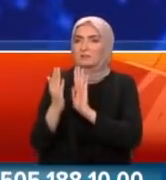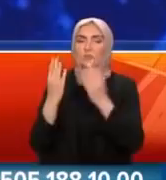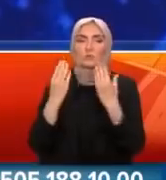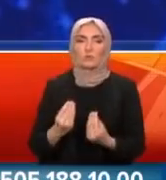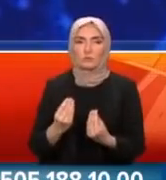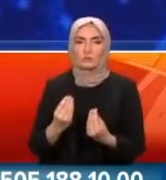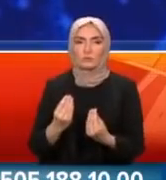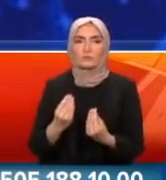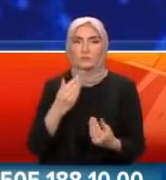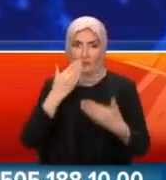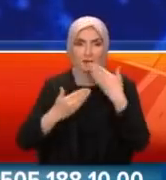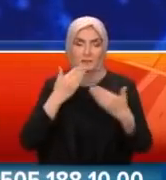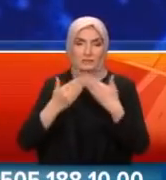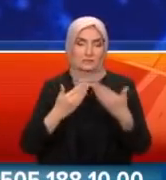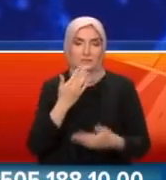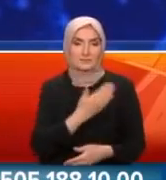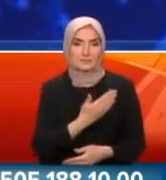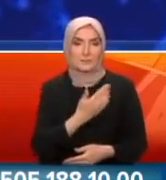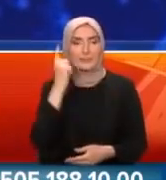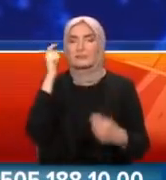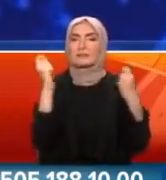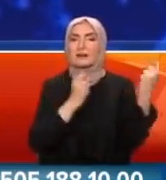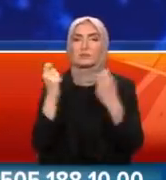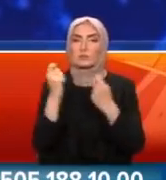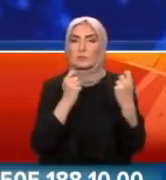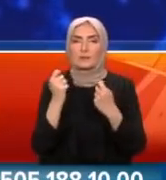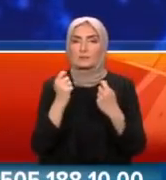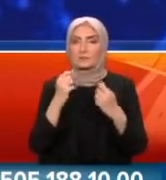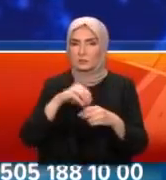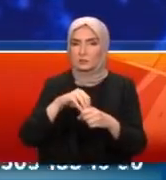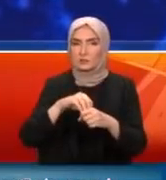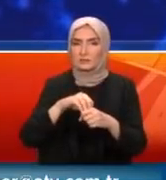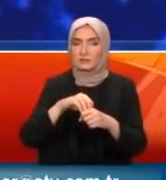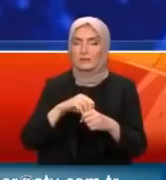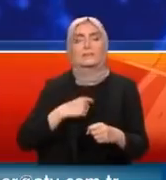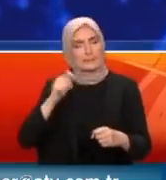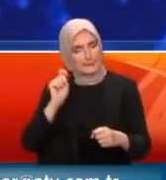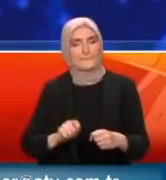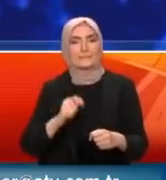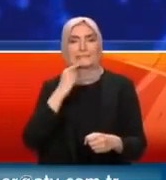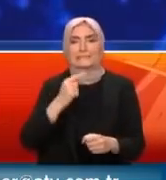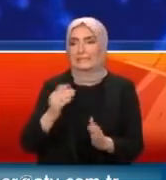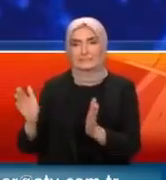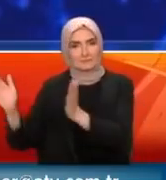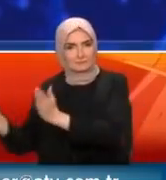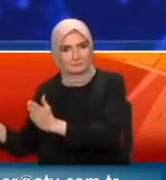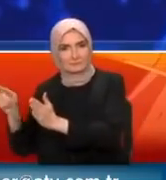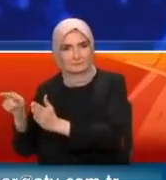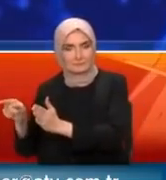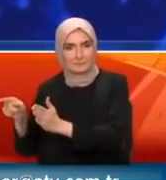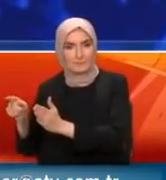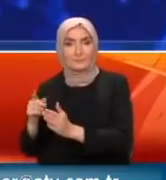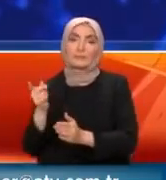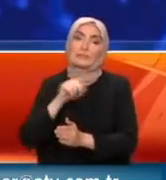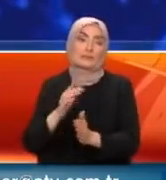anlatıyor Tartışmanın bir tarafında yaparız' diyen müteşebbisler